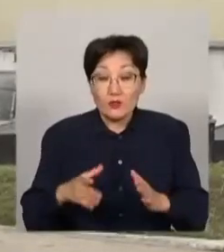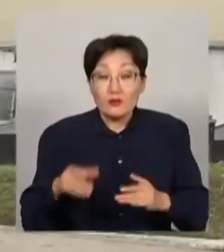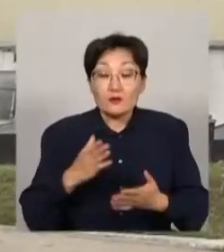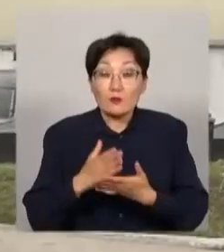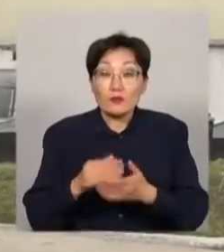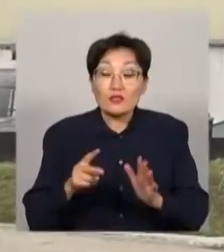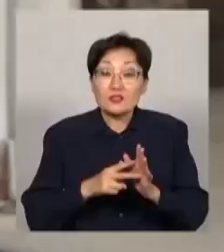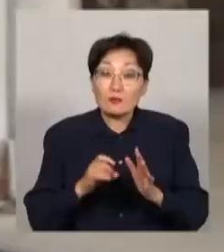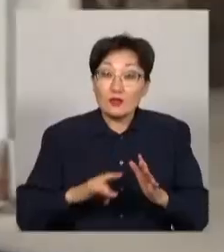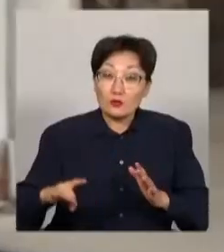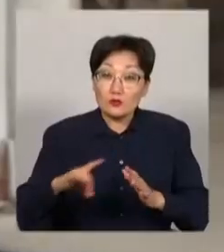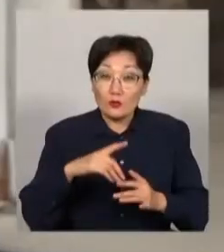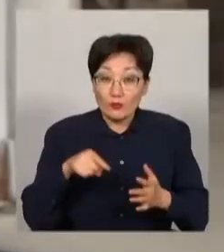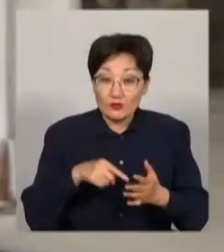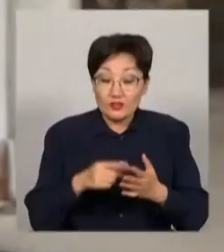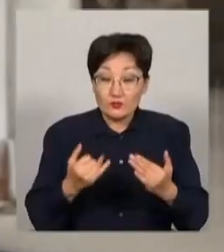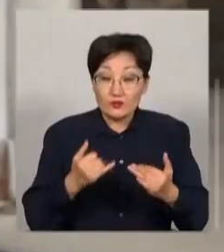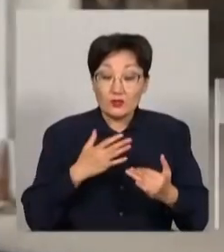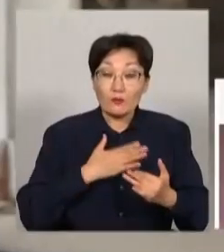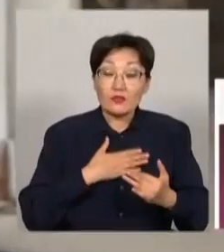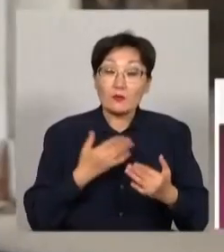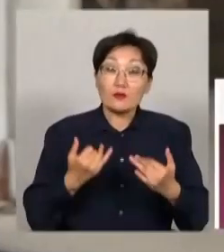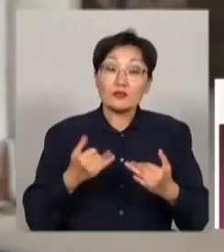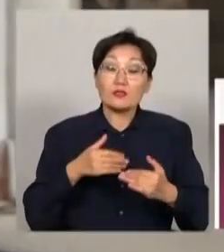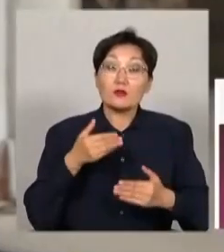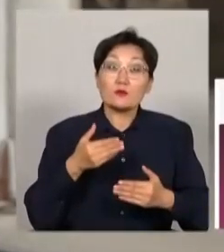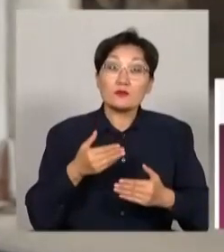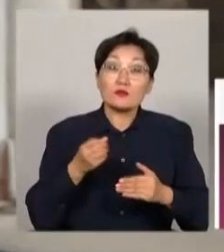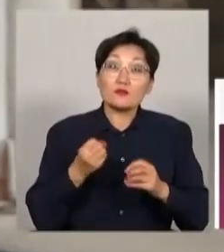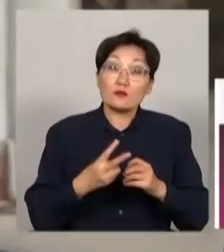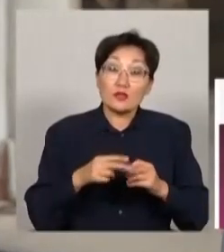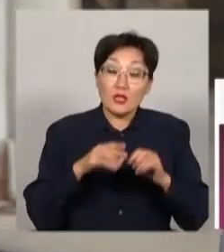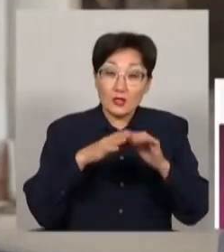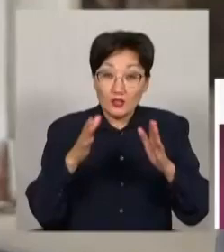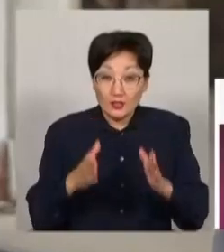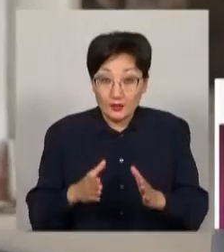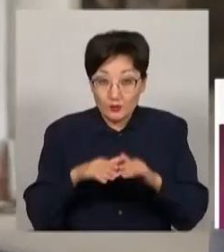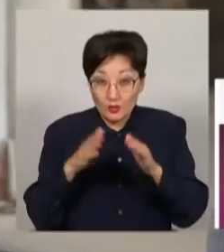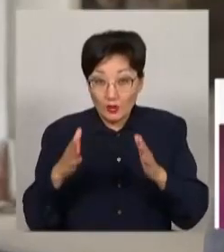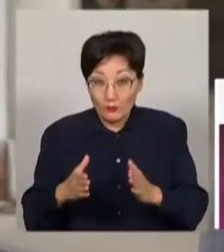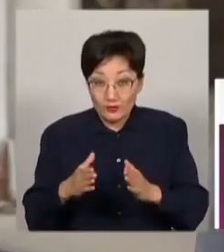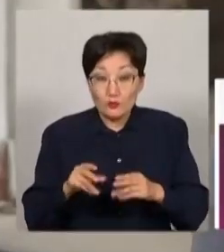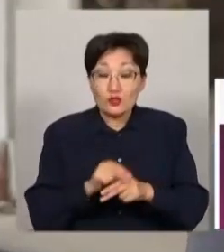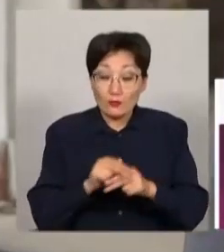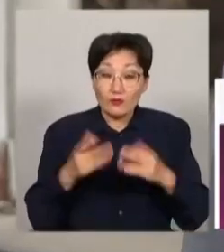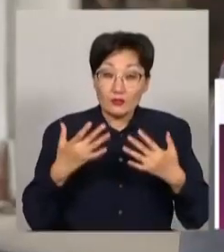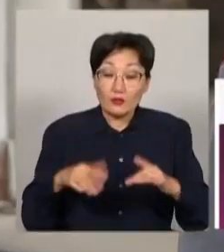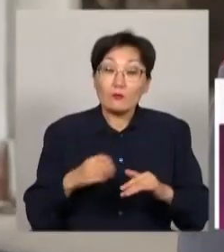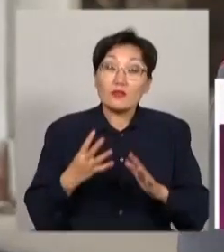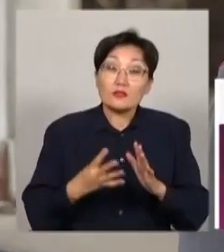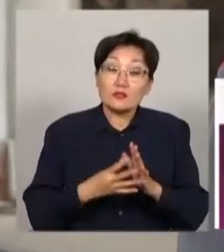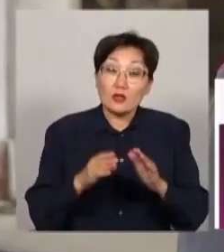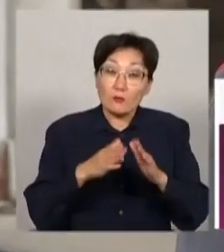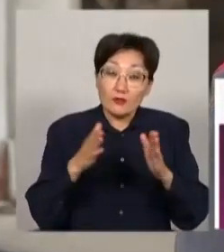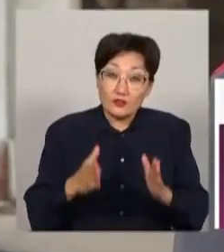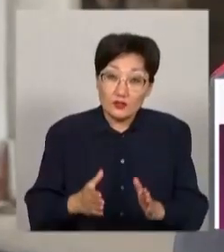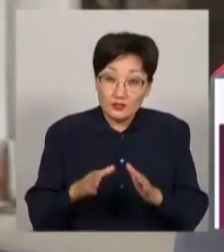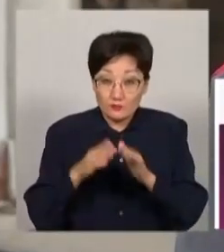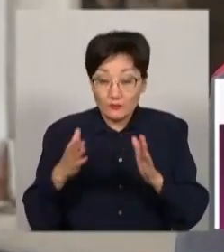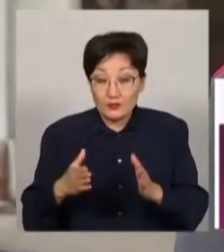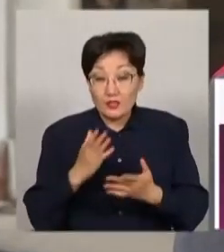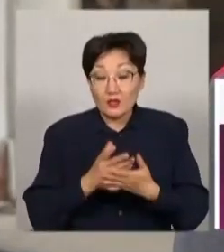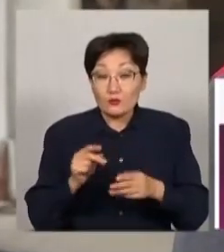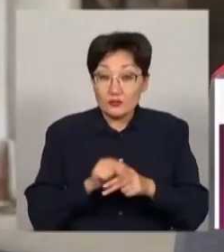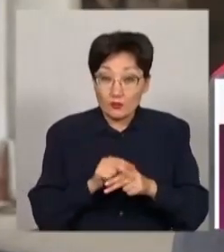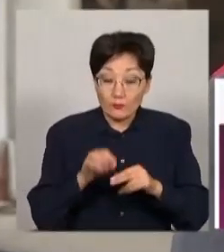семи районах города сейчас у нас на данном этапе 12 котельных уже вышла с ремонта 19 малых котельных находятся в